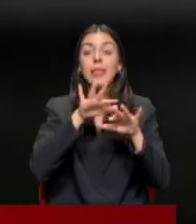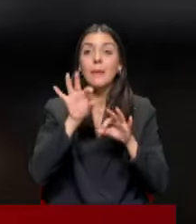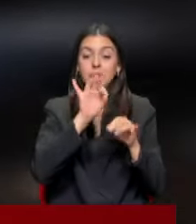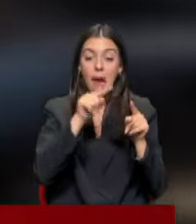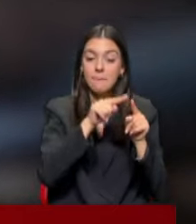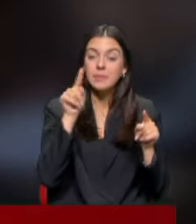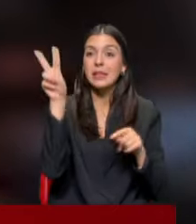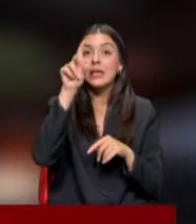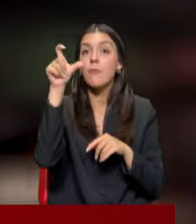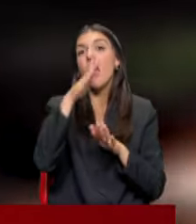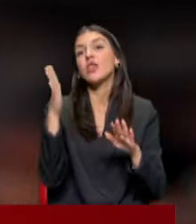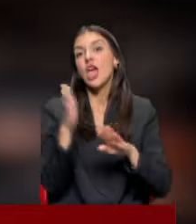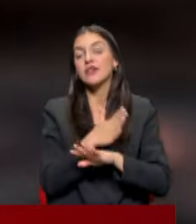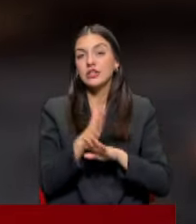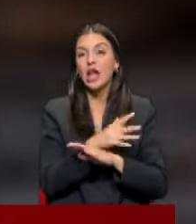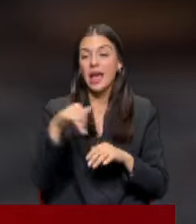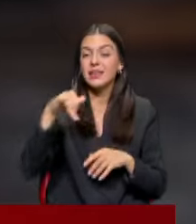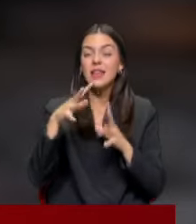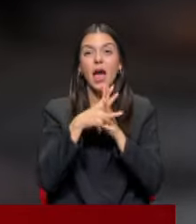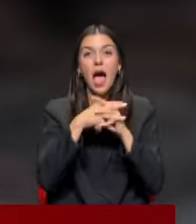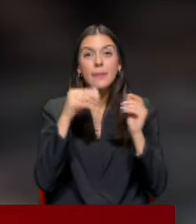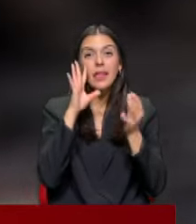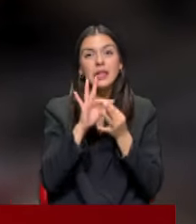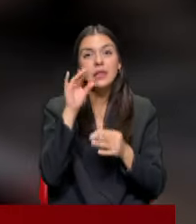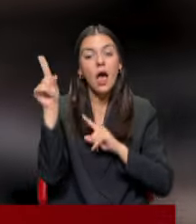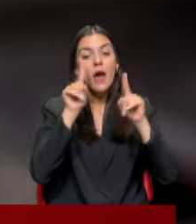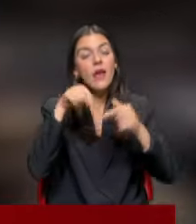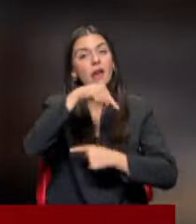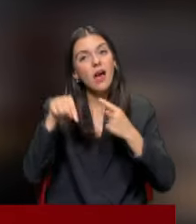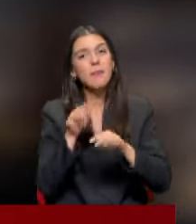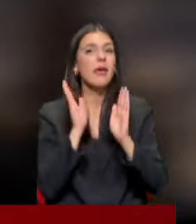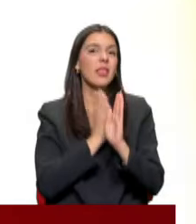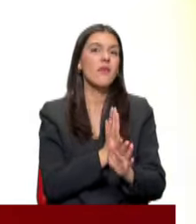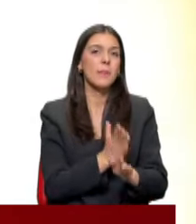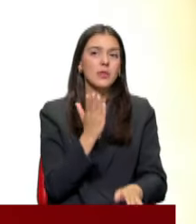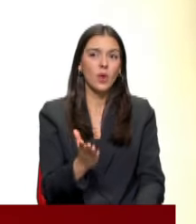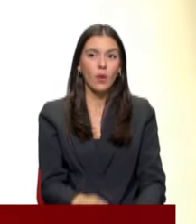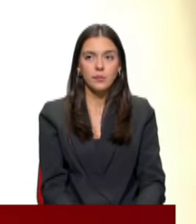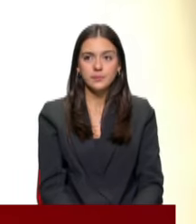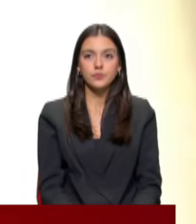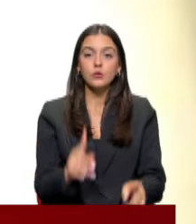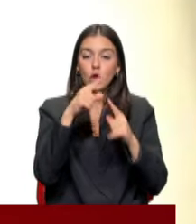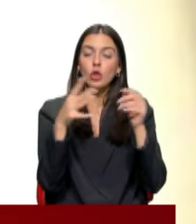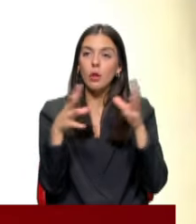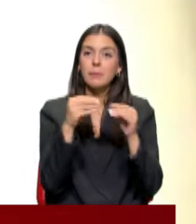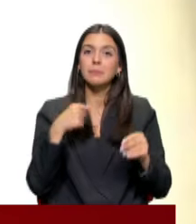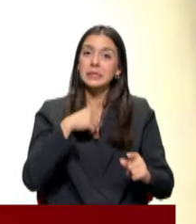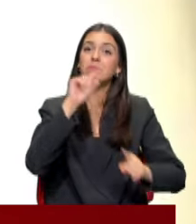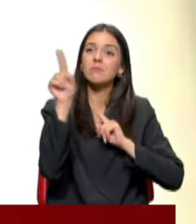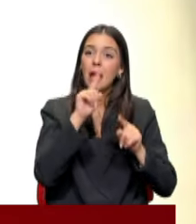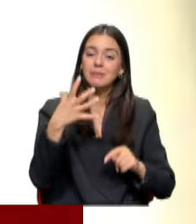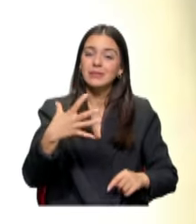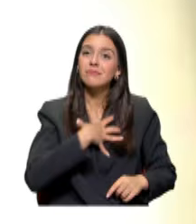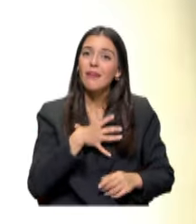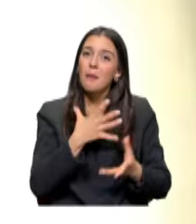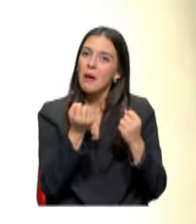üzerinden tam 20 ay geçti. Yakınını kaybedenler adalet aramaya devam ediyor. Toplumum bizim davamıza sahip